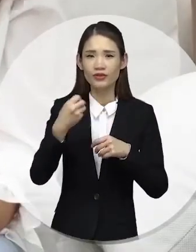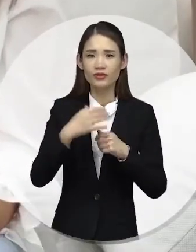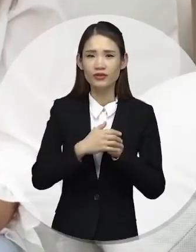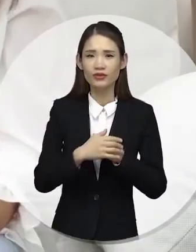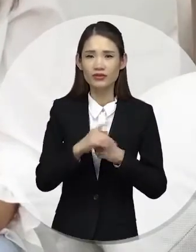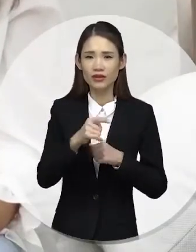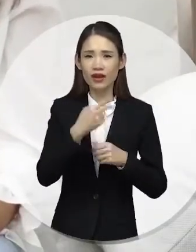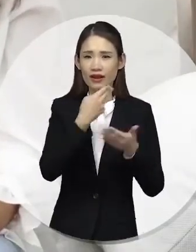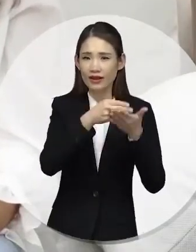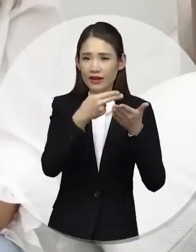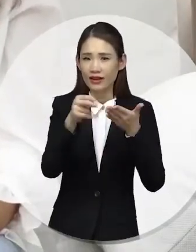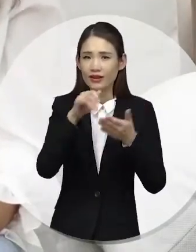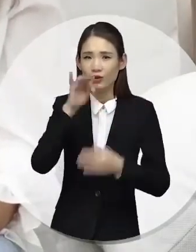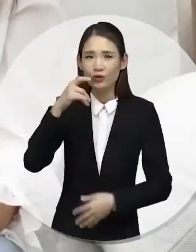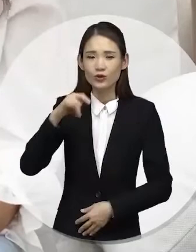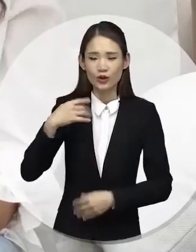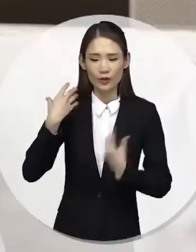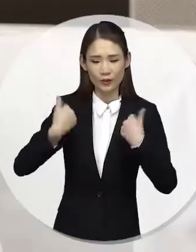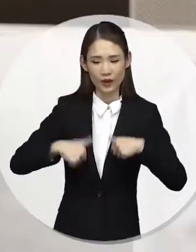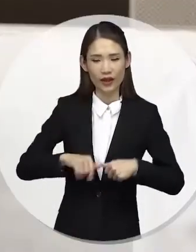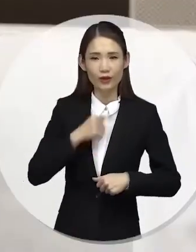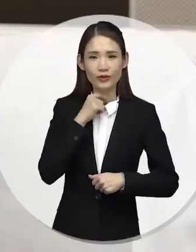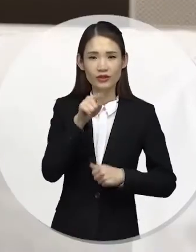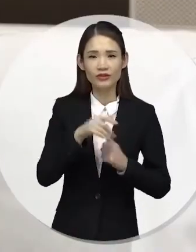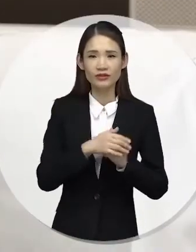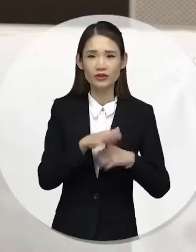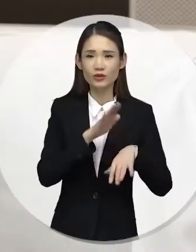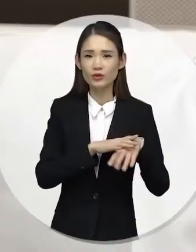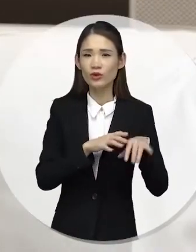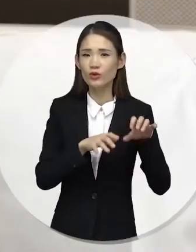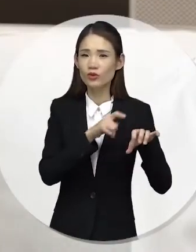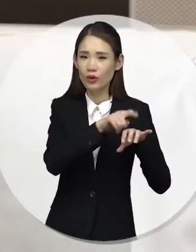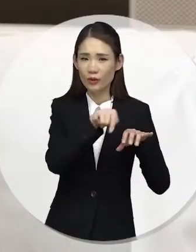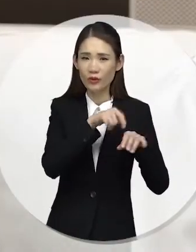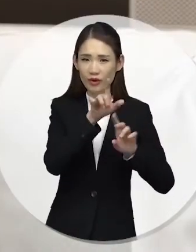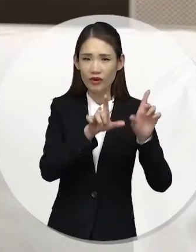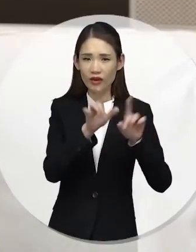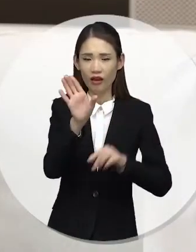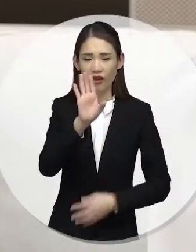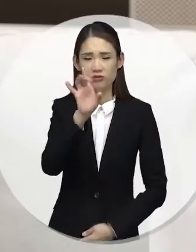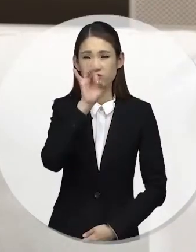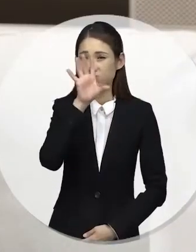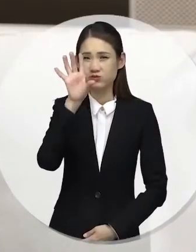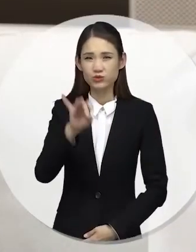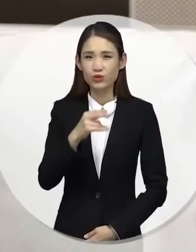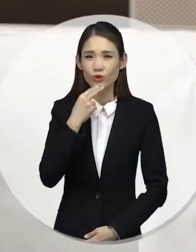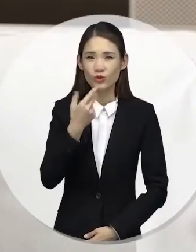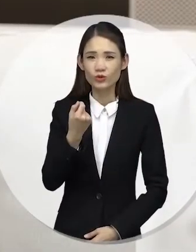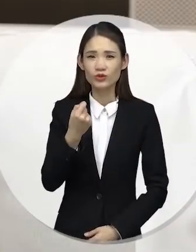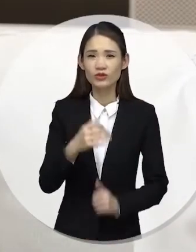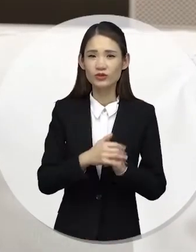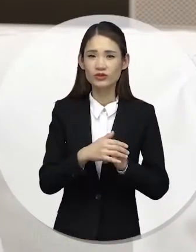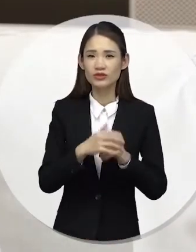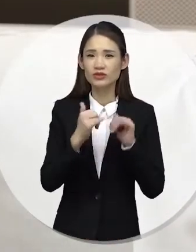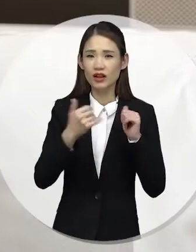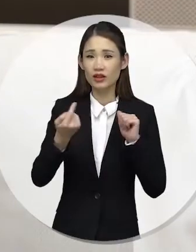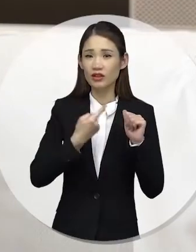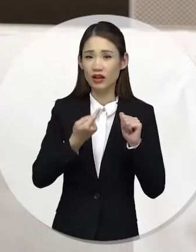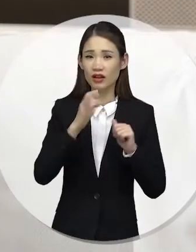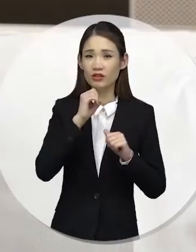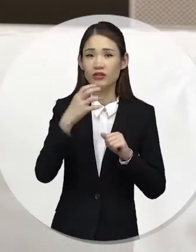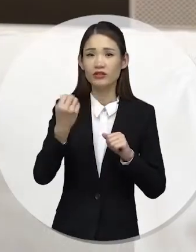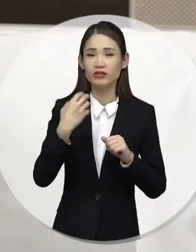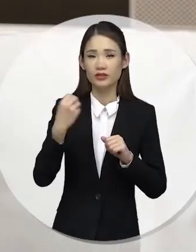했었냐면 나 이 캐릭터 코스프레 하고 싶어라고 하니까 근데 너 손가락 그래가지고 그 캐릭터 하면 안 어울릴 것 같은데 어이없어. 사람들이 뭐라고